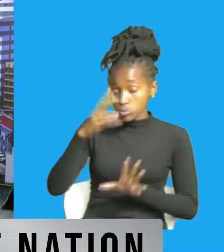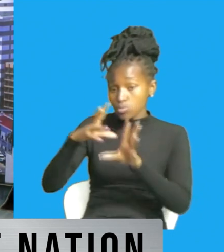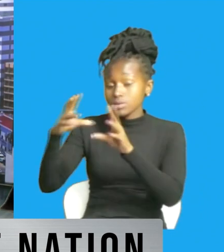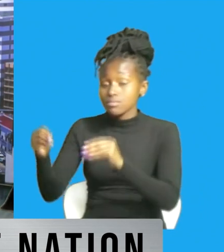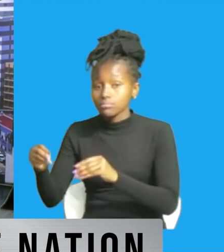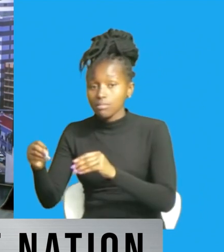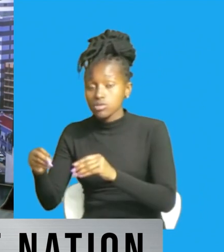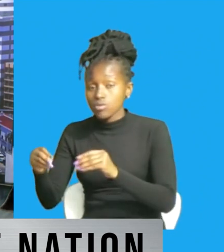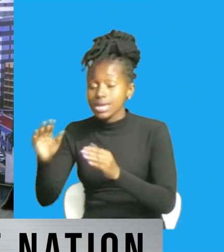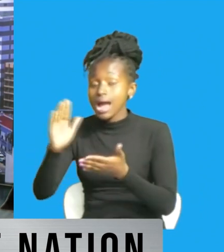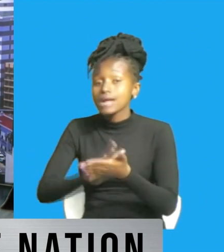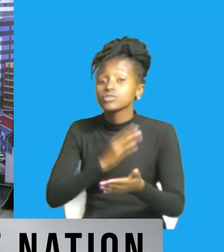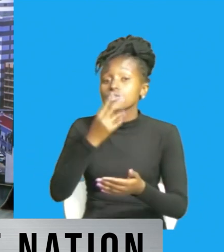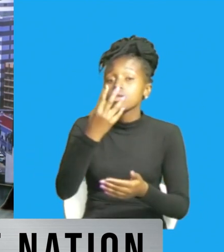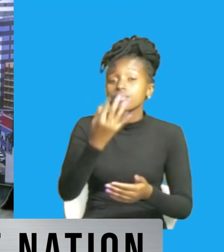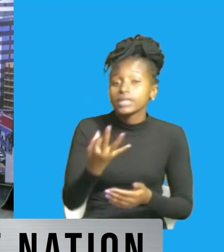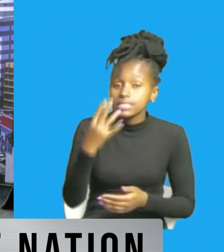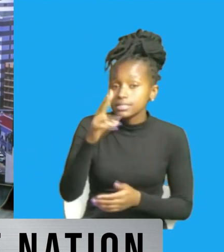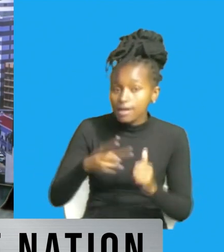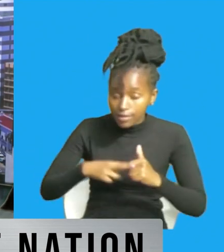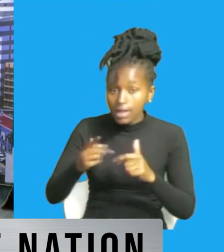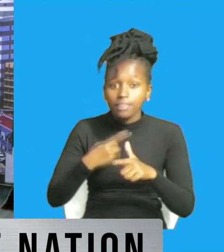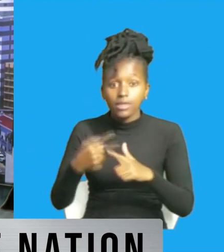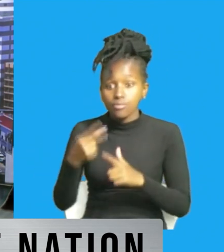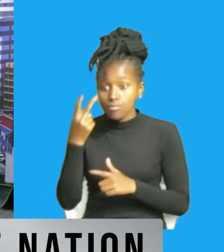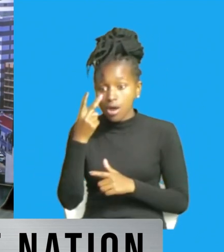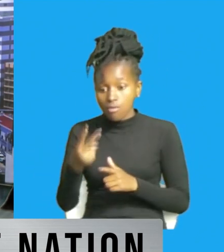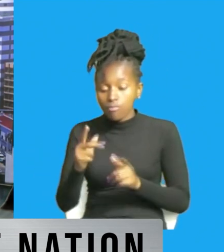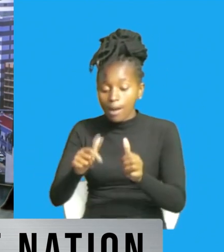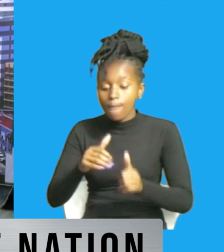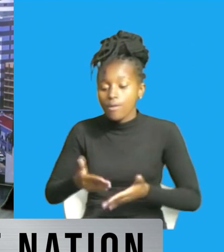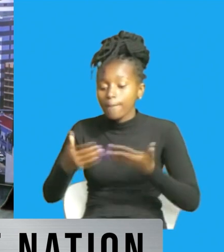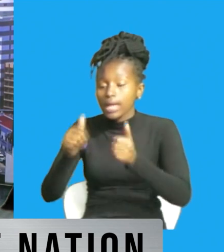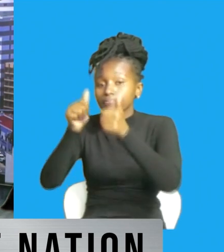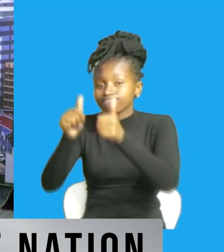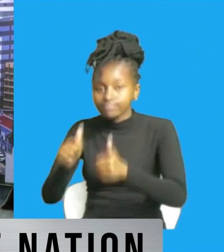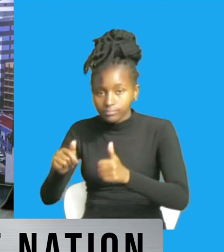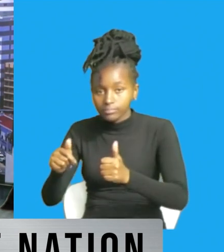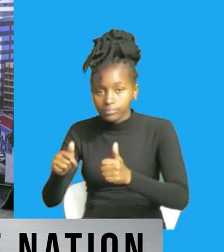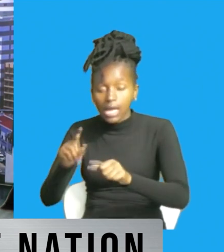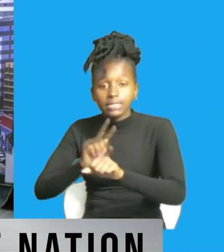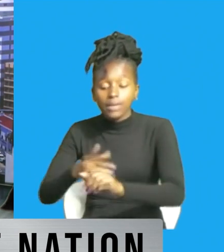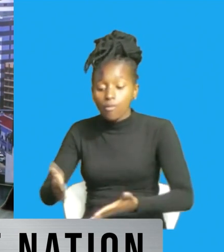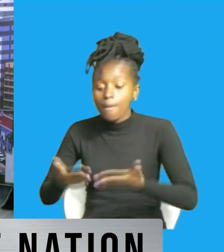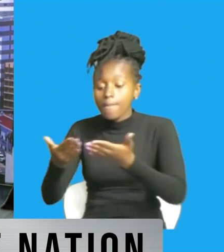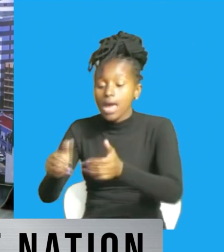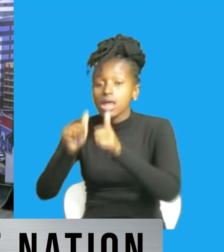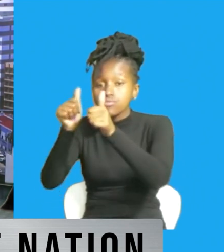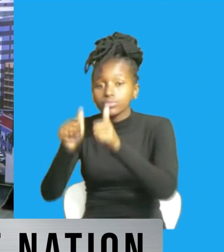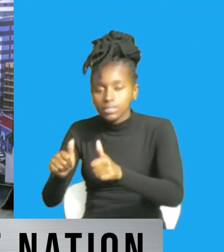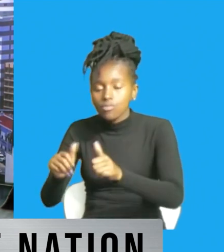notification. Na hiyo notification ukishapatiana kwa polisi wanafaa kukupatia security. Right. Jona, vile